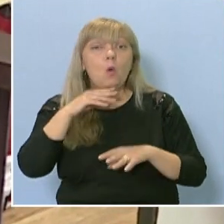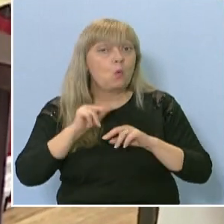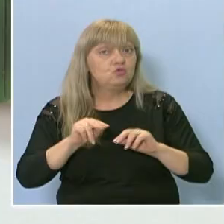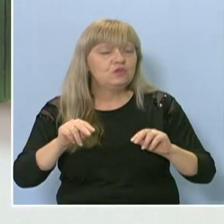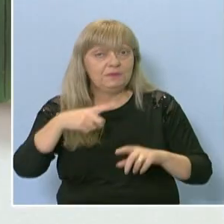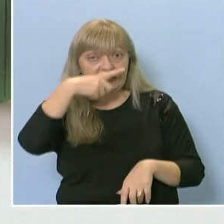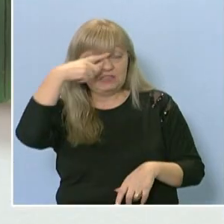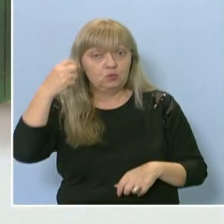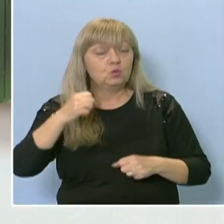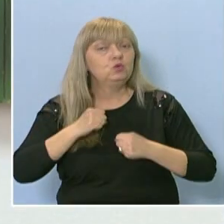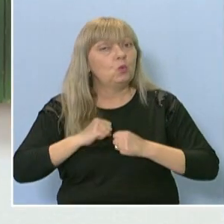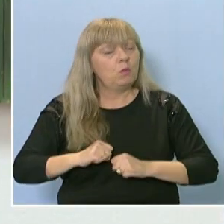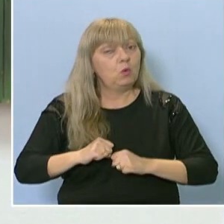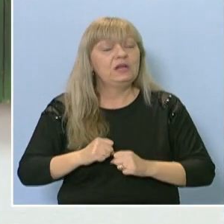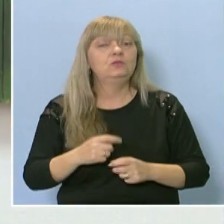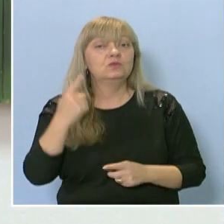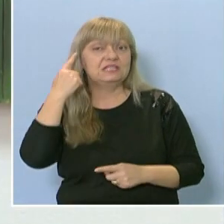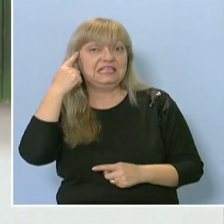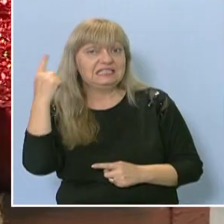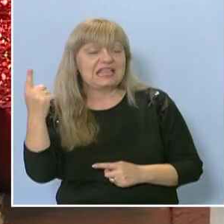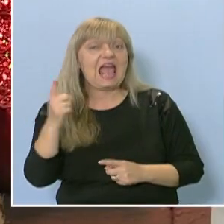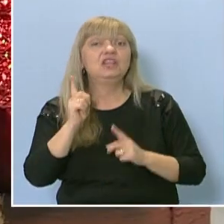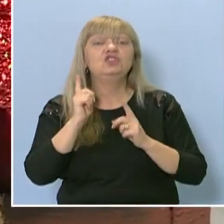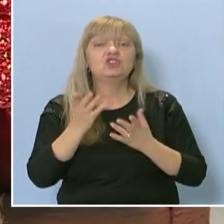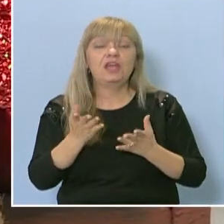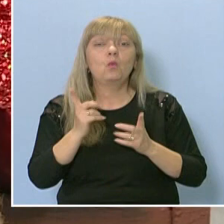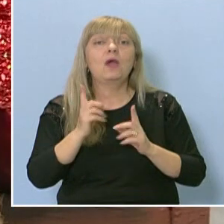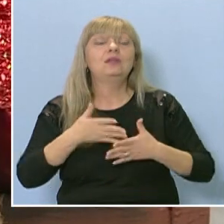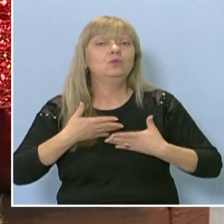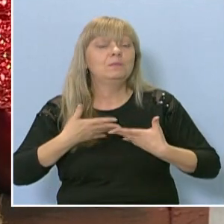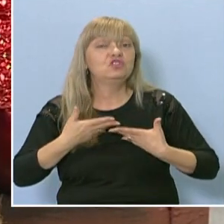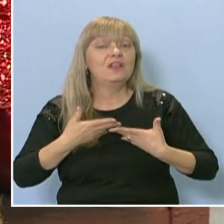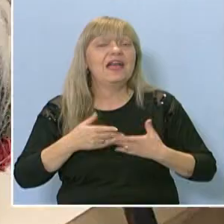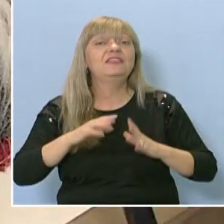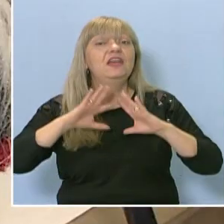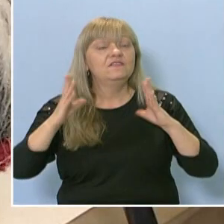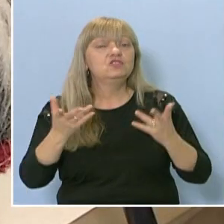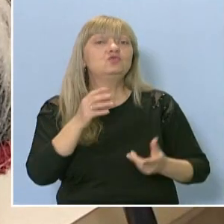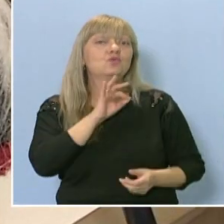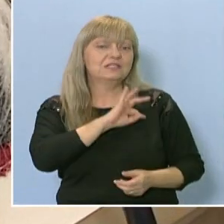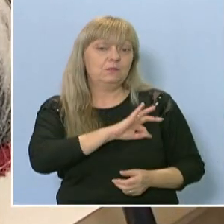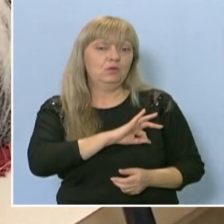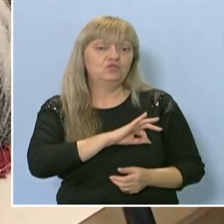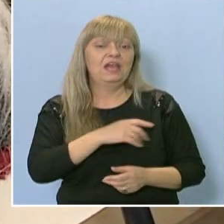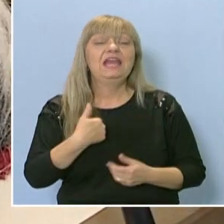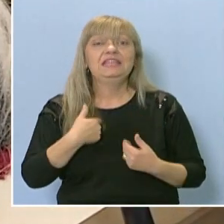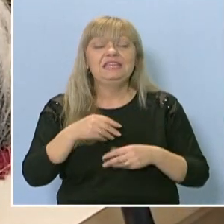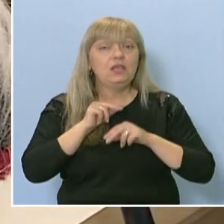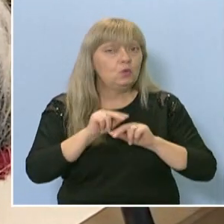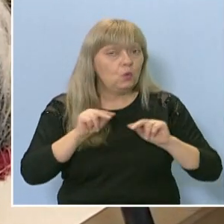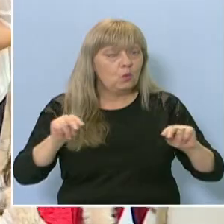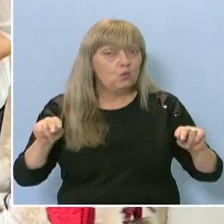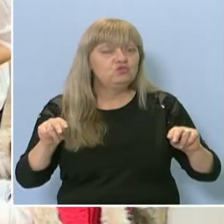и упоритост. И знаят, че когато имат желание, всичко се получава. И ги учим, че